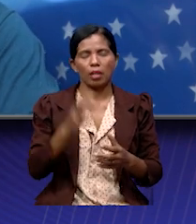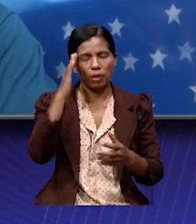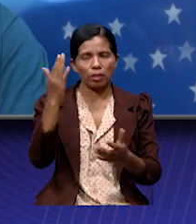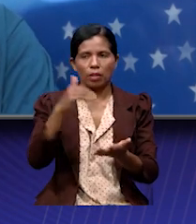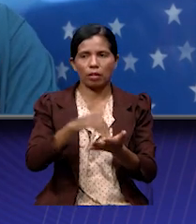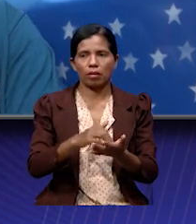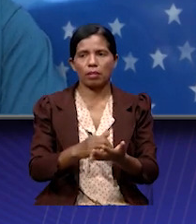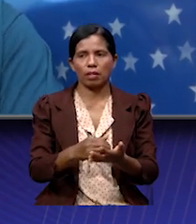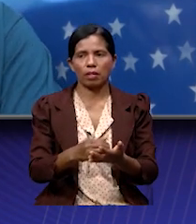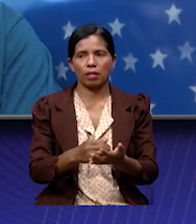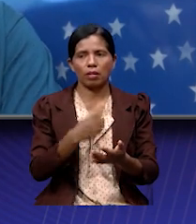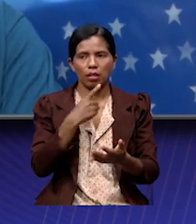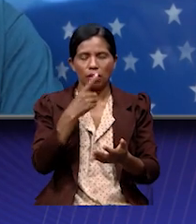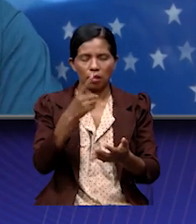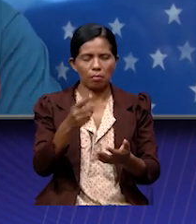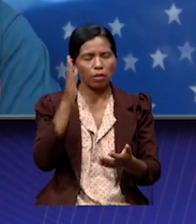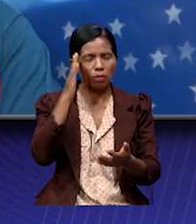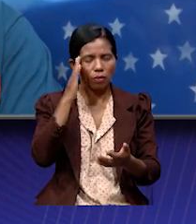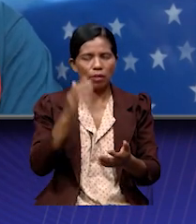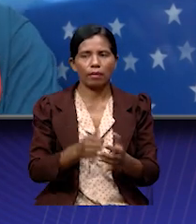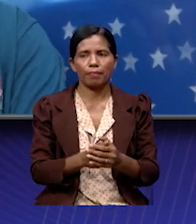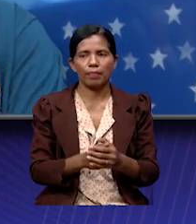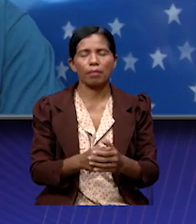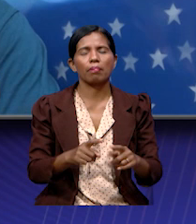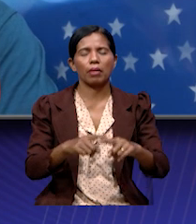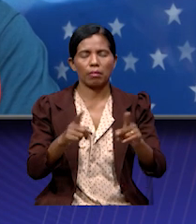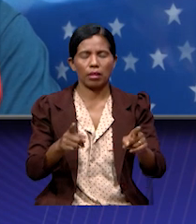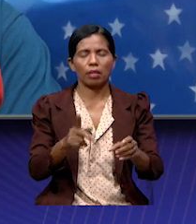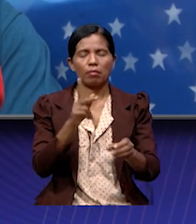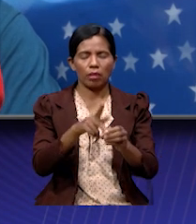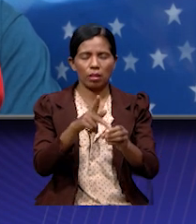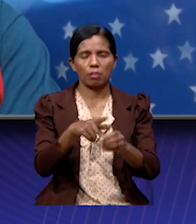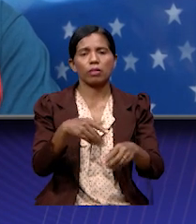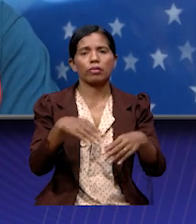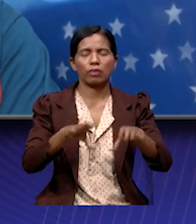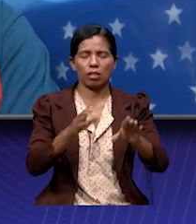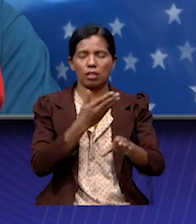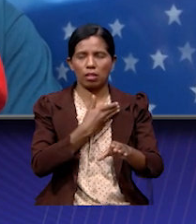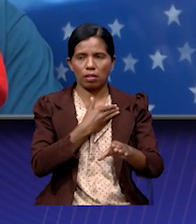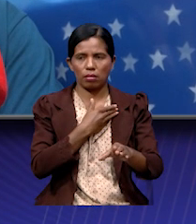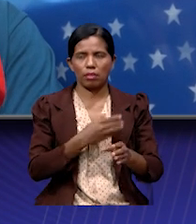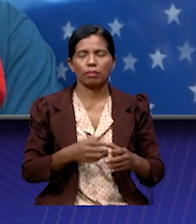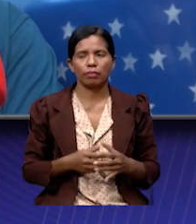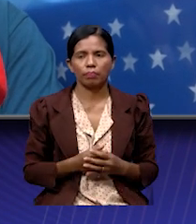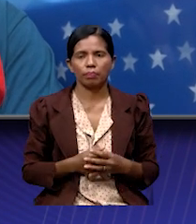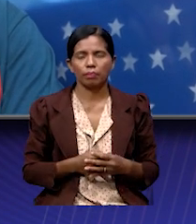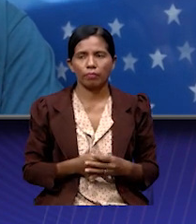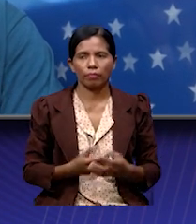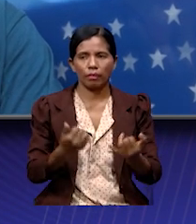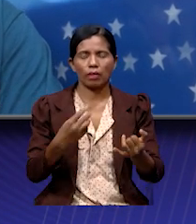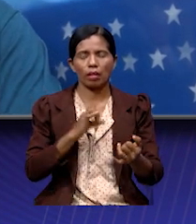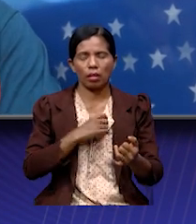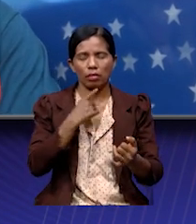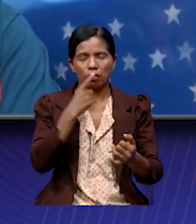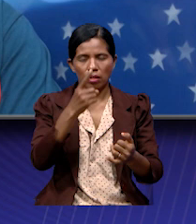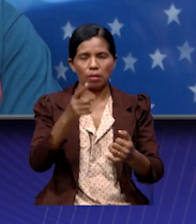patramus diskon fila fali ami mo sanu india ne padahal lah mina folin karus depois pasajeru sos la iha ah ida ne ma kawan sujer ba